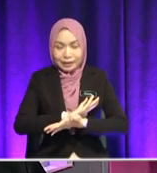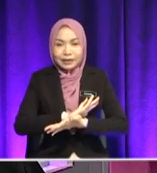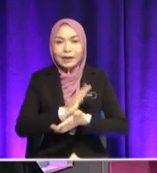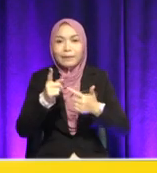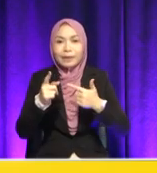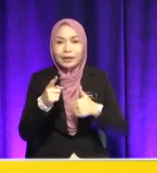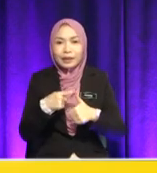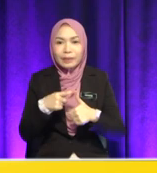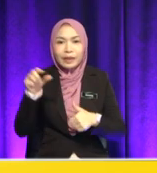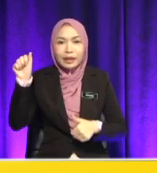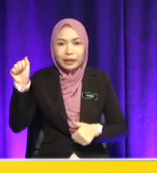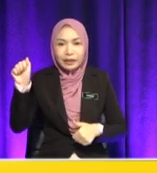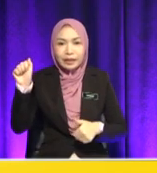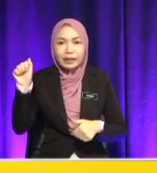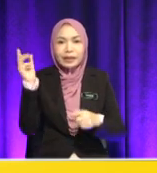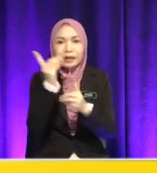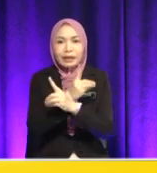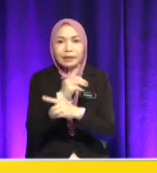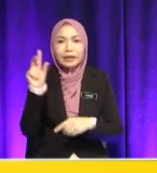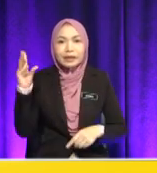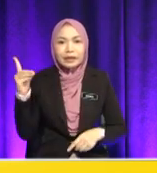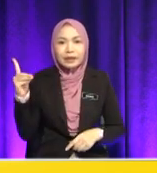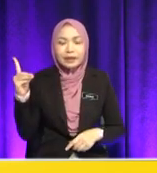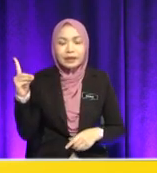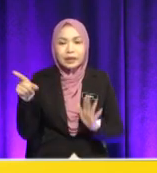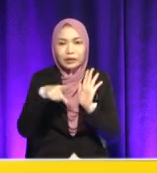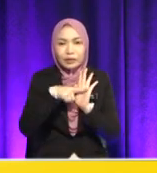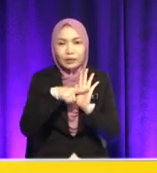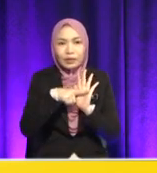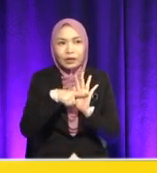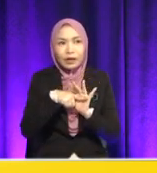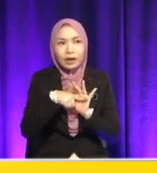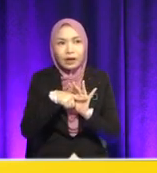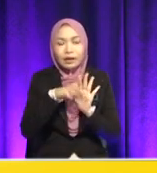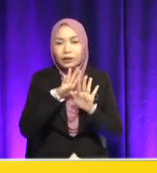e jarak dengan ditolak dengan yang kedua